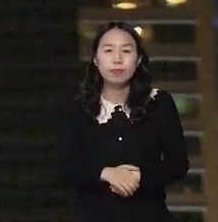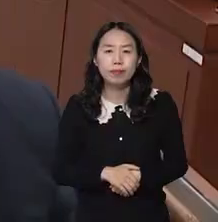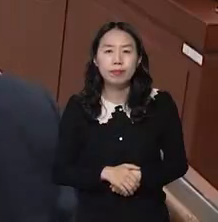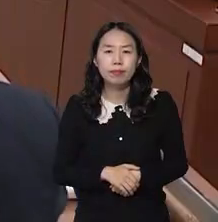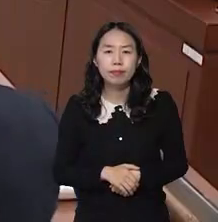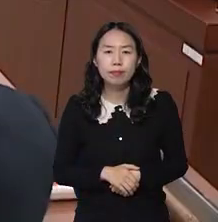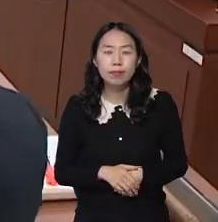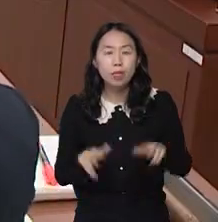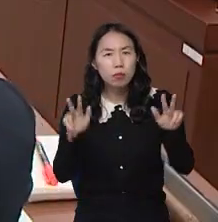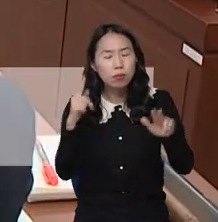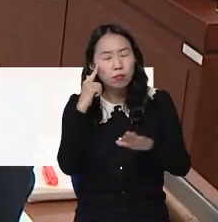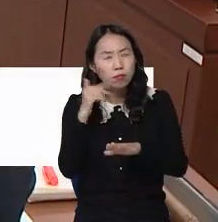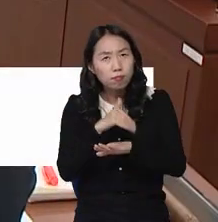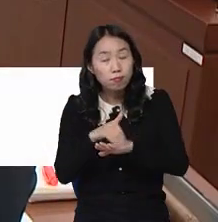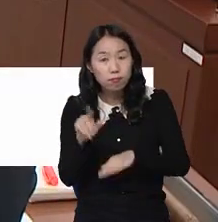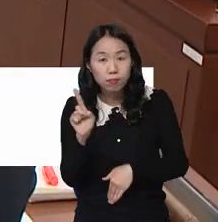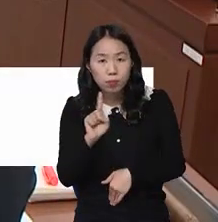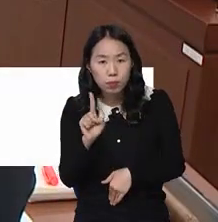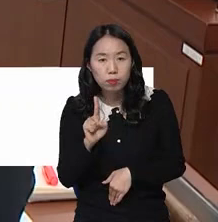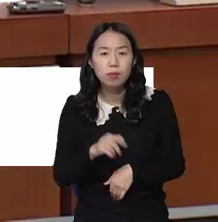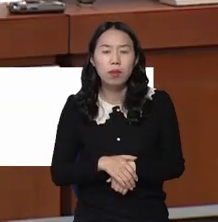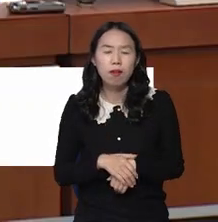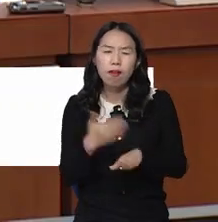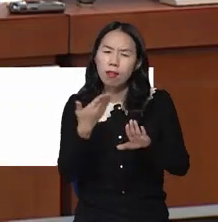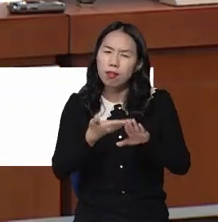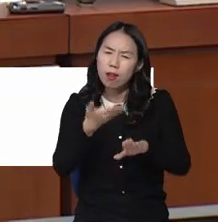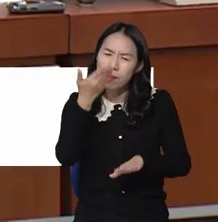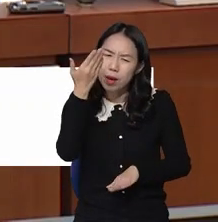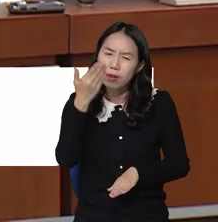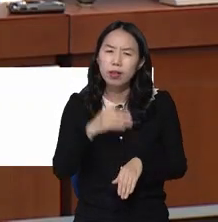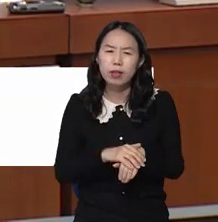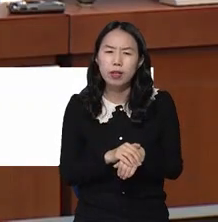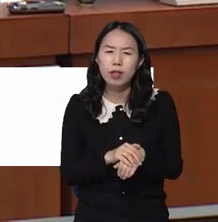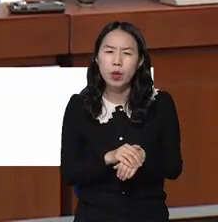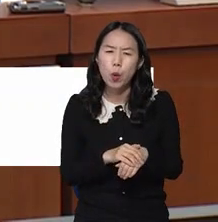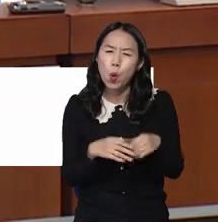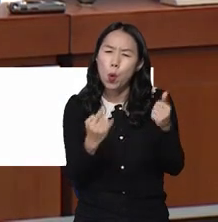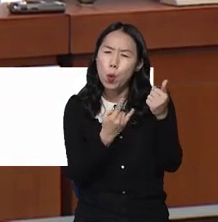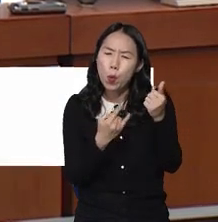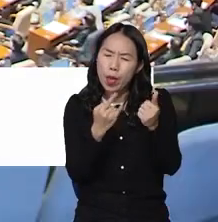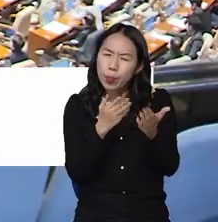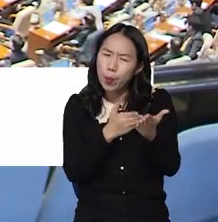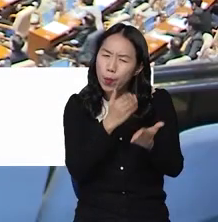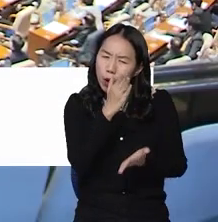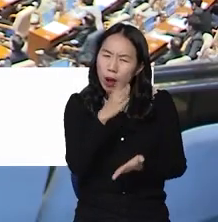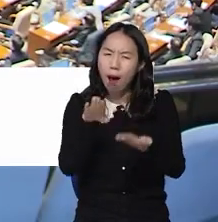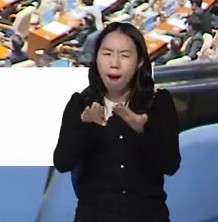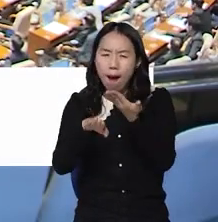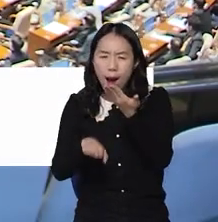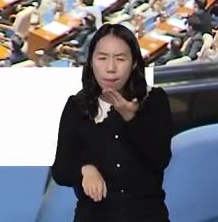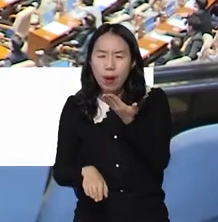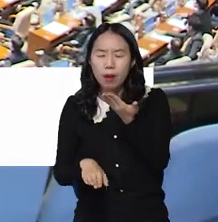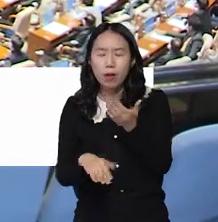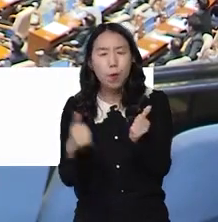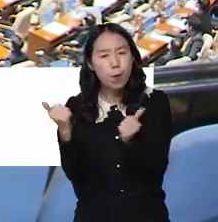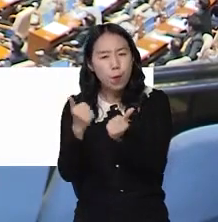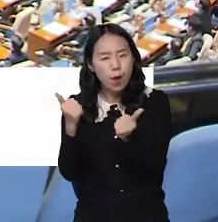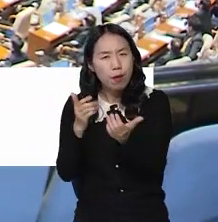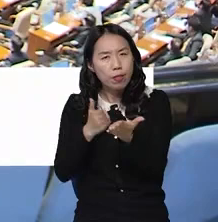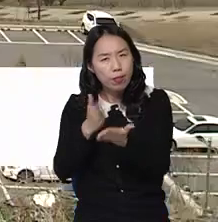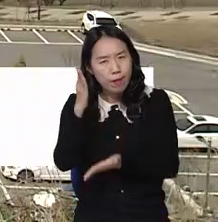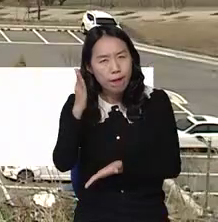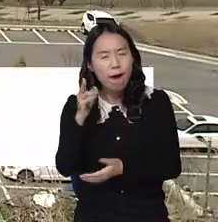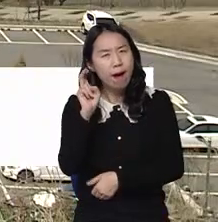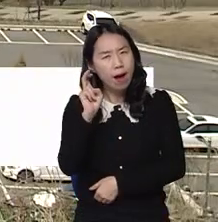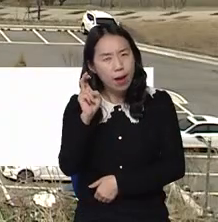지금 계획으로는 상반기 중에 상임위를 통과하고 하반기 중에는 본회의를